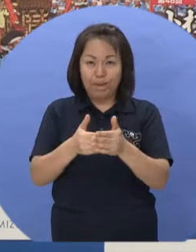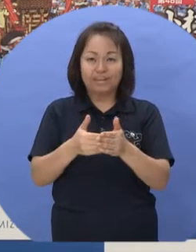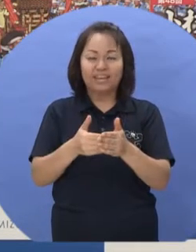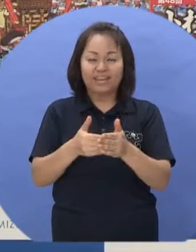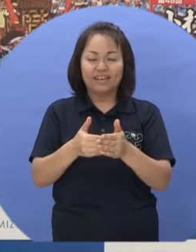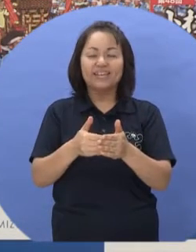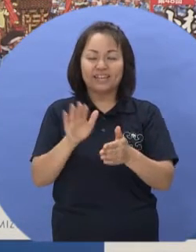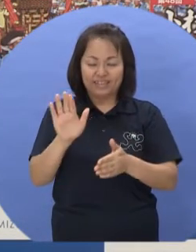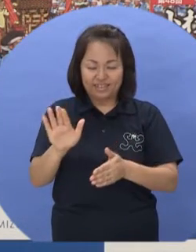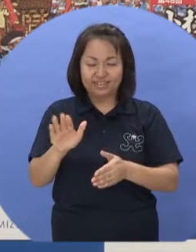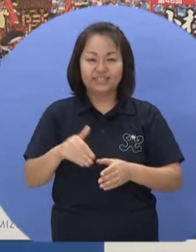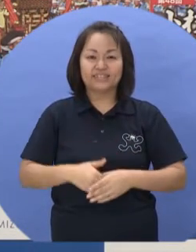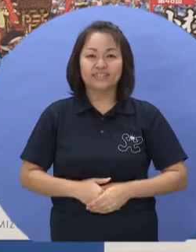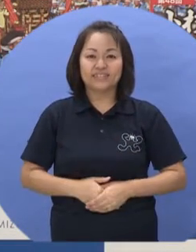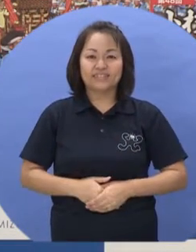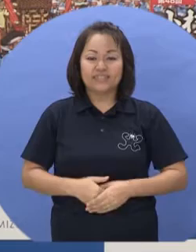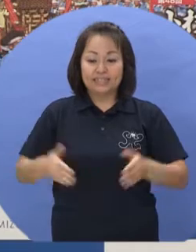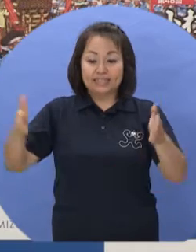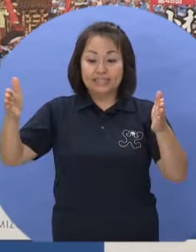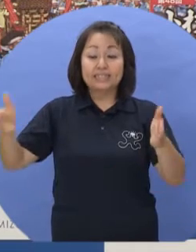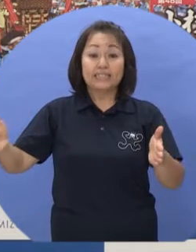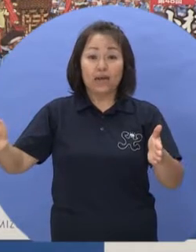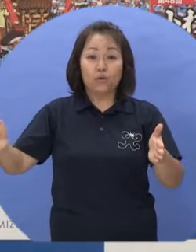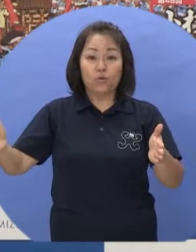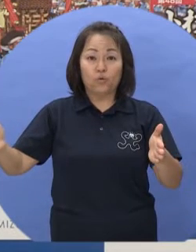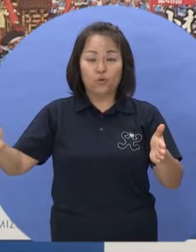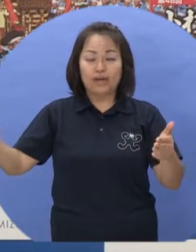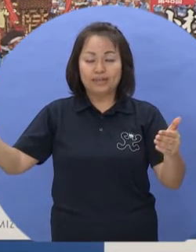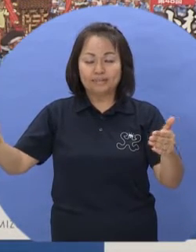たいと思います。また助成期間は最大で10